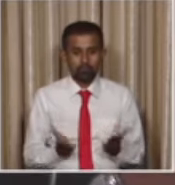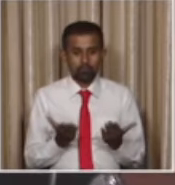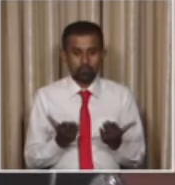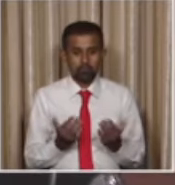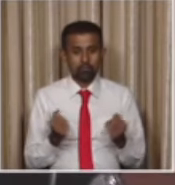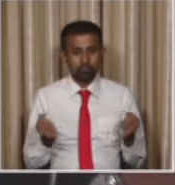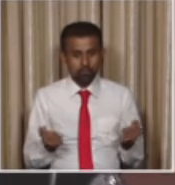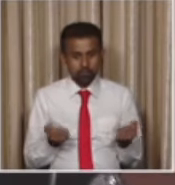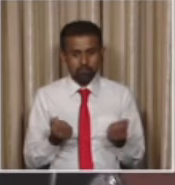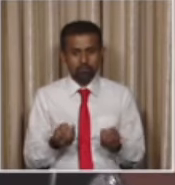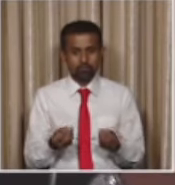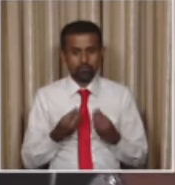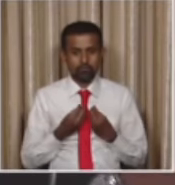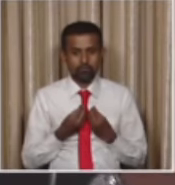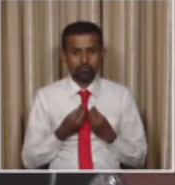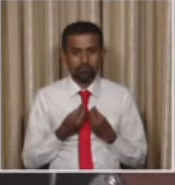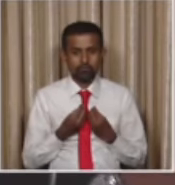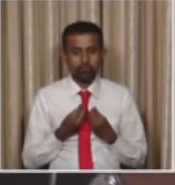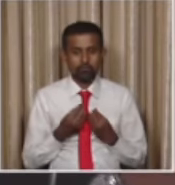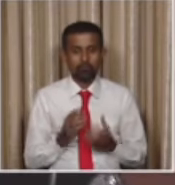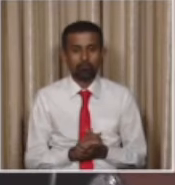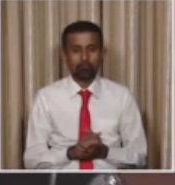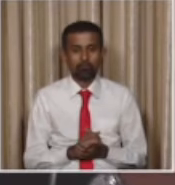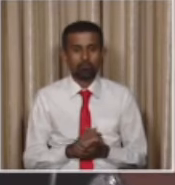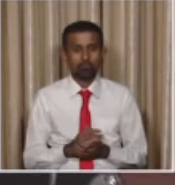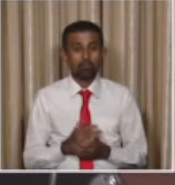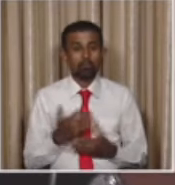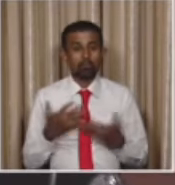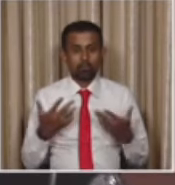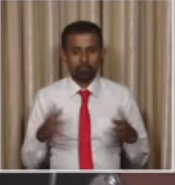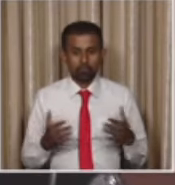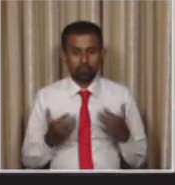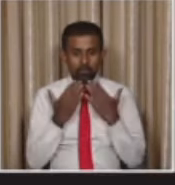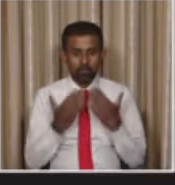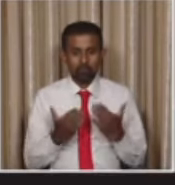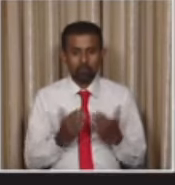ශක්තිය ධෛර්යය ලැබේවා කියලා ප්‍රාර්ථනා කරමින් මගේ වචන සල්පය අවසන් කරනවා. බොහොම ස්තුතියි.